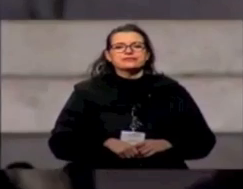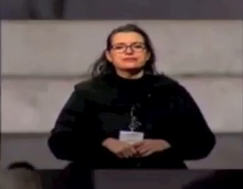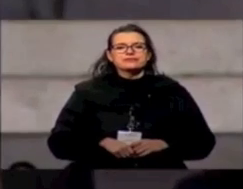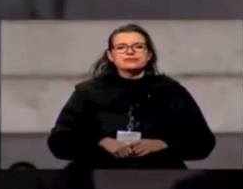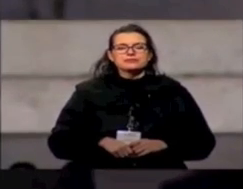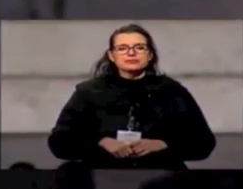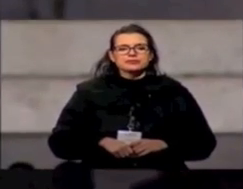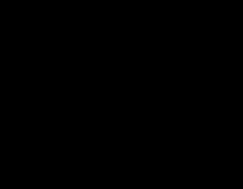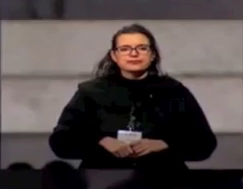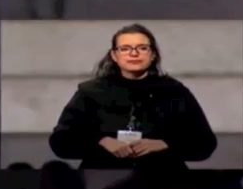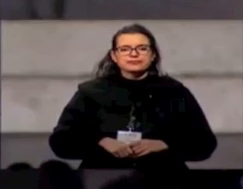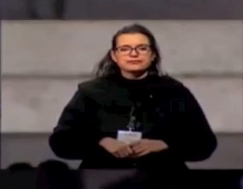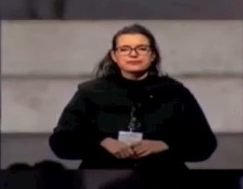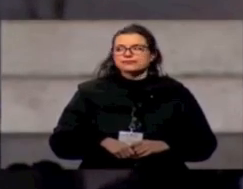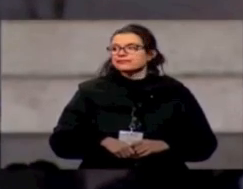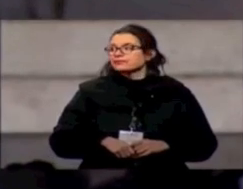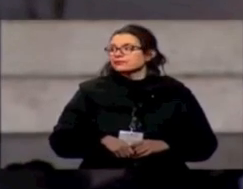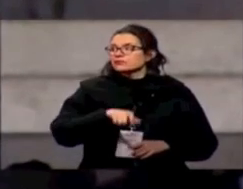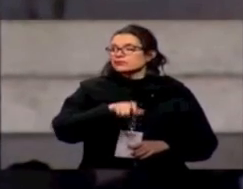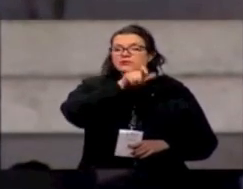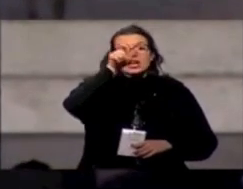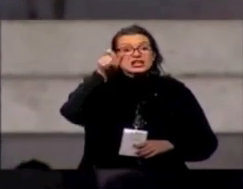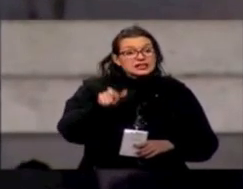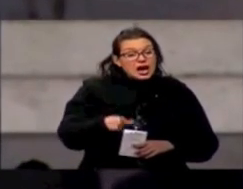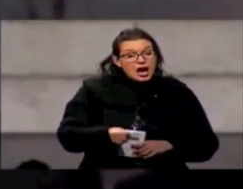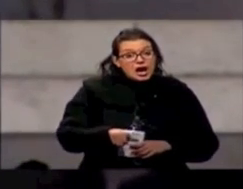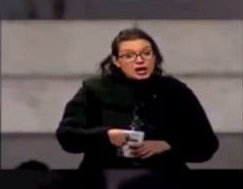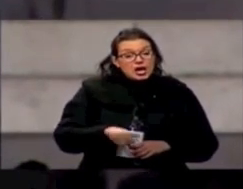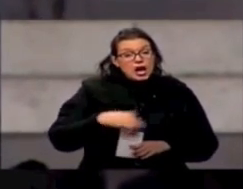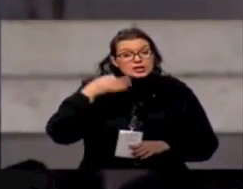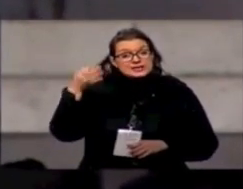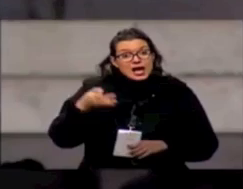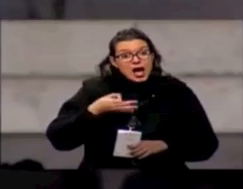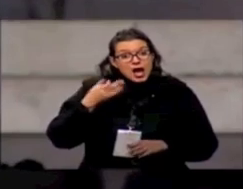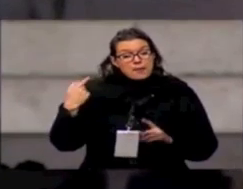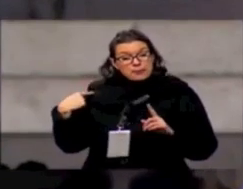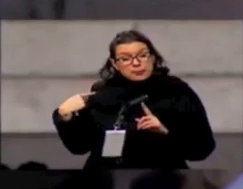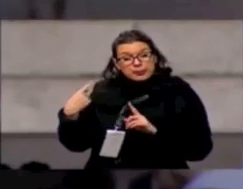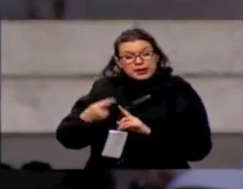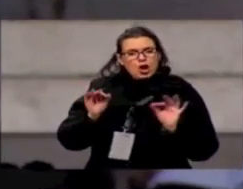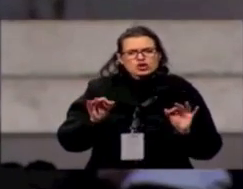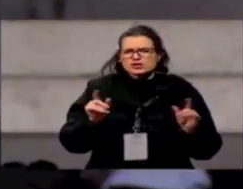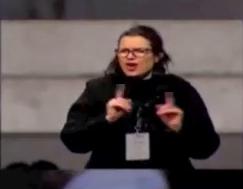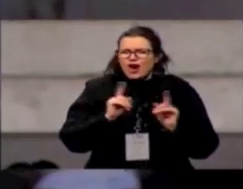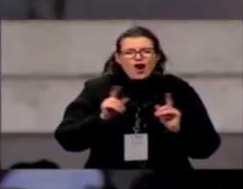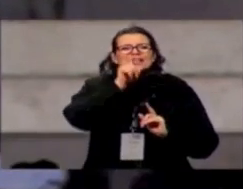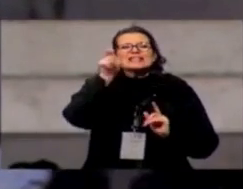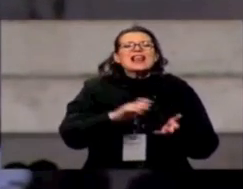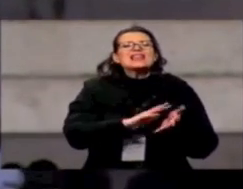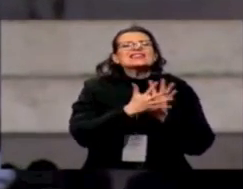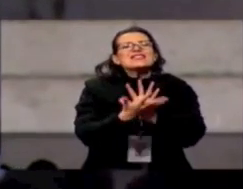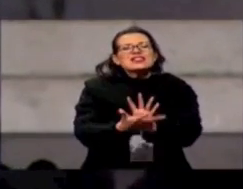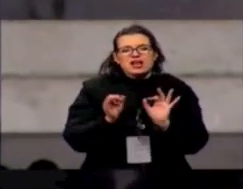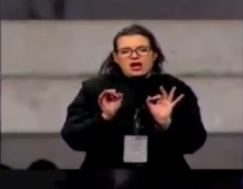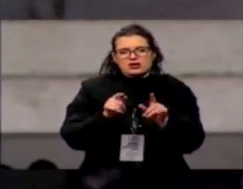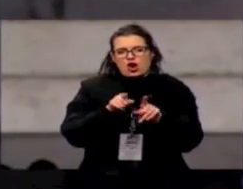L'Italia non è stata sempre così l'Italia è diventata così